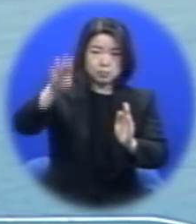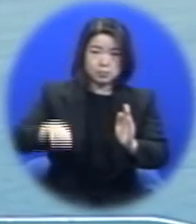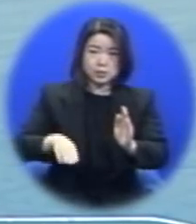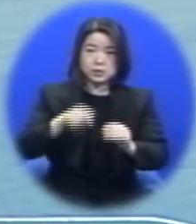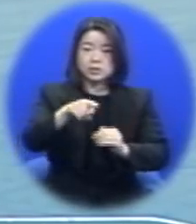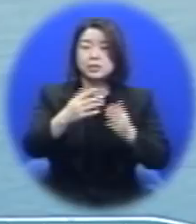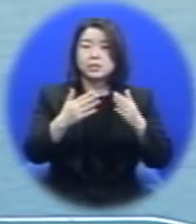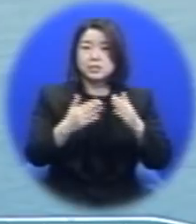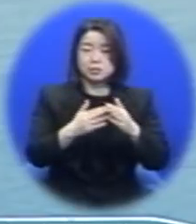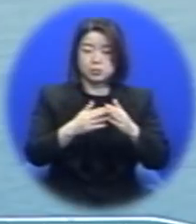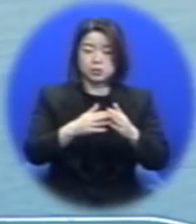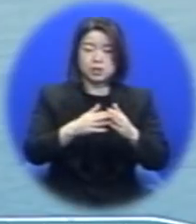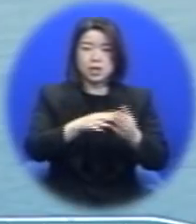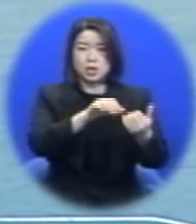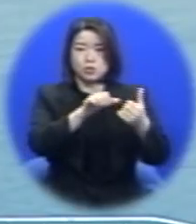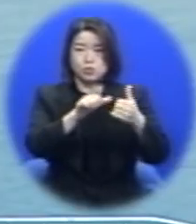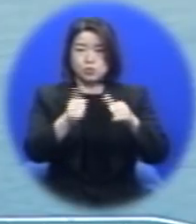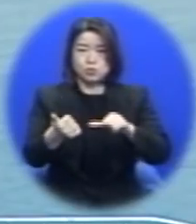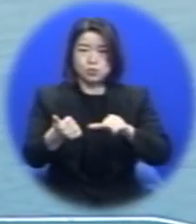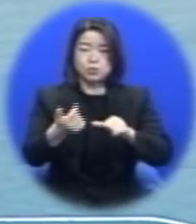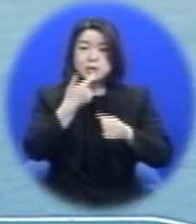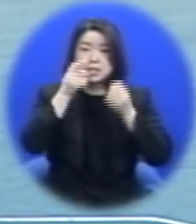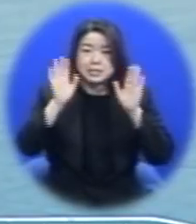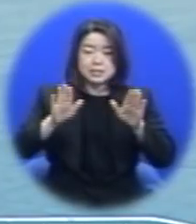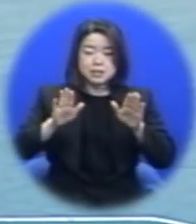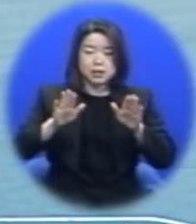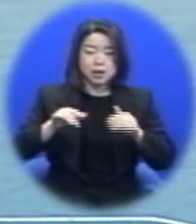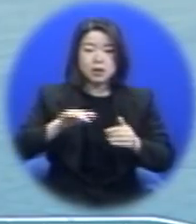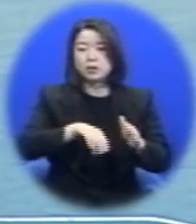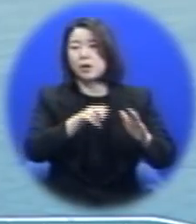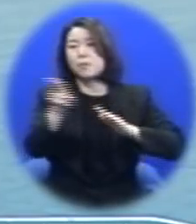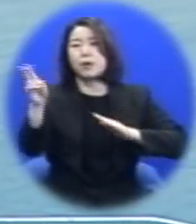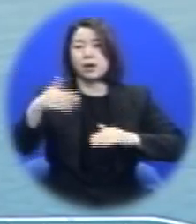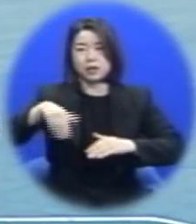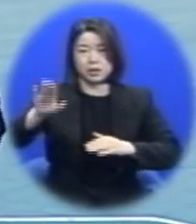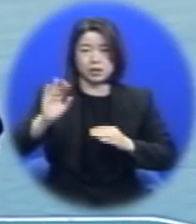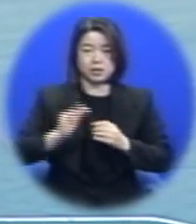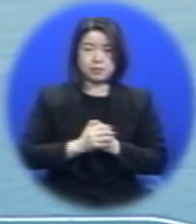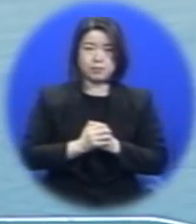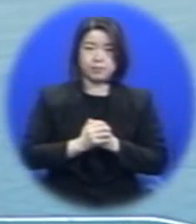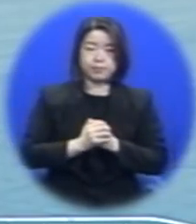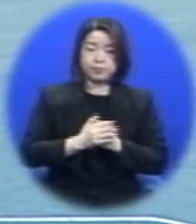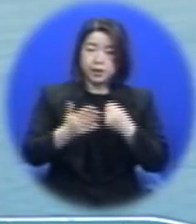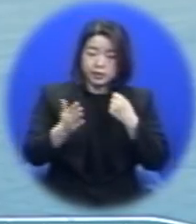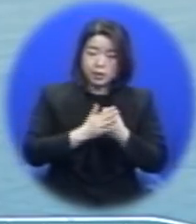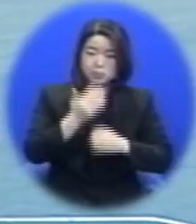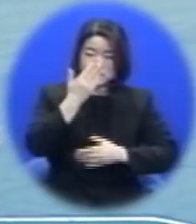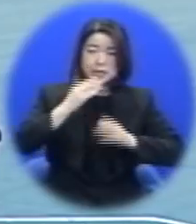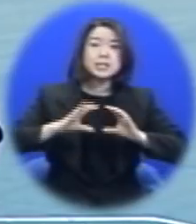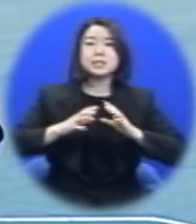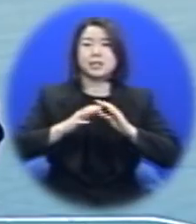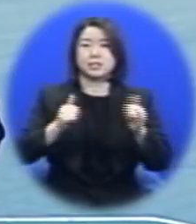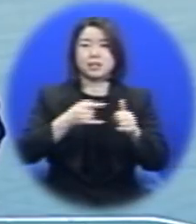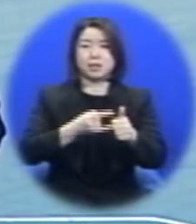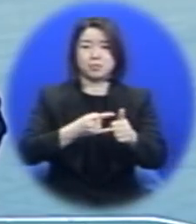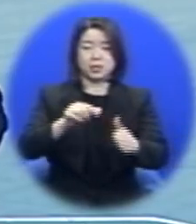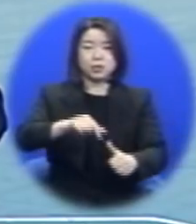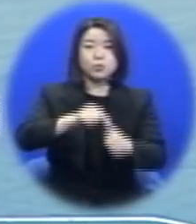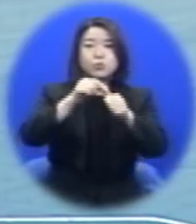집은 죽음의 천사가 지나가게 됐습니다. 그래서 이스라엘 백성들에게는 구원이 임했던